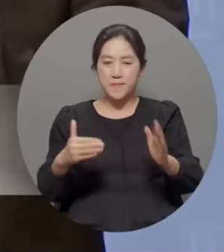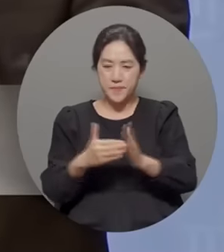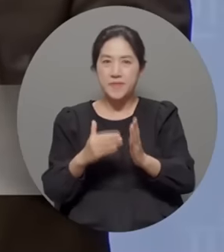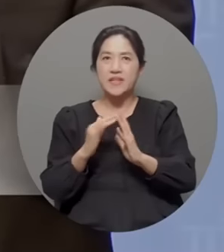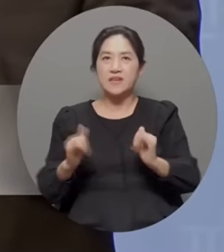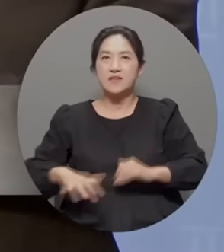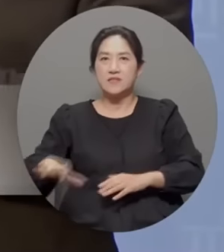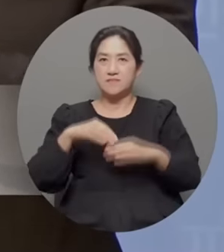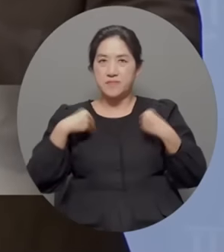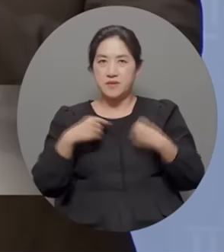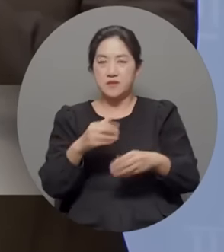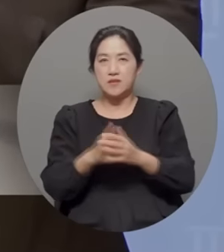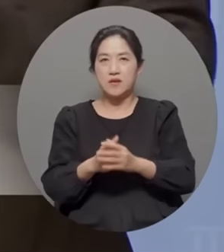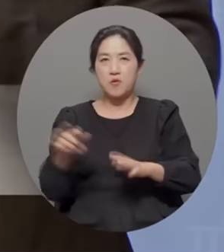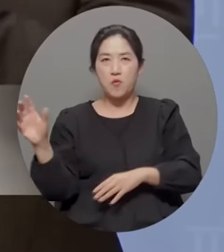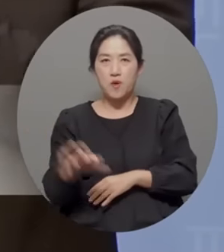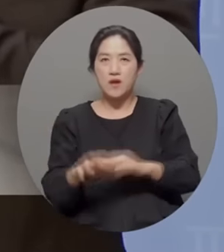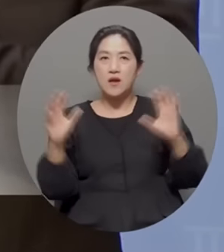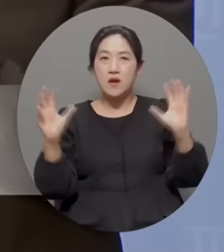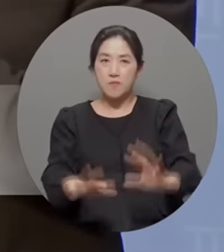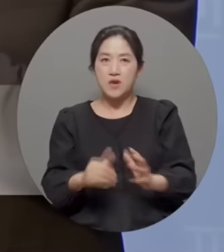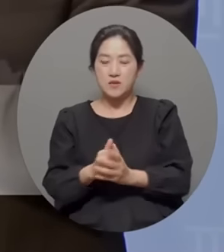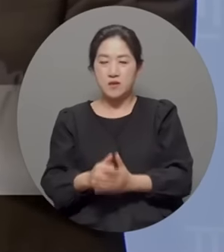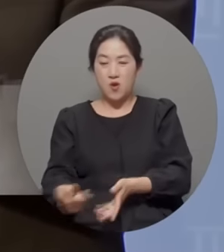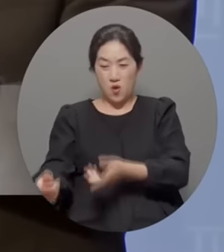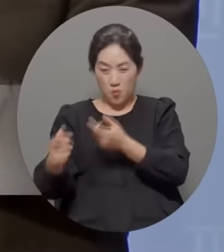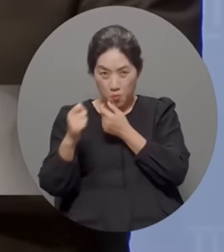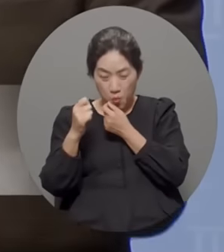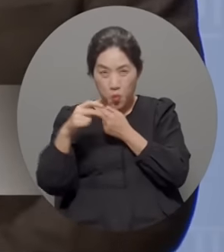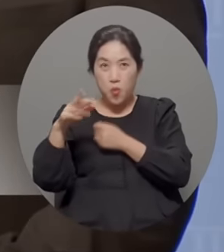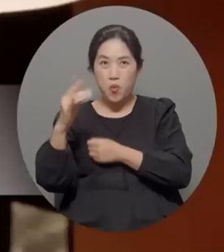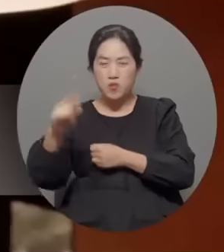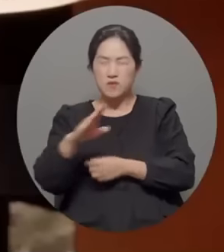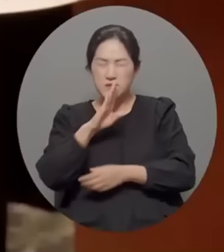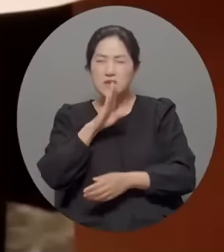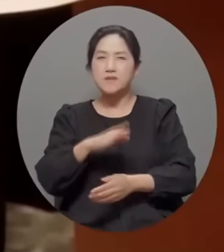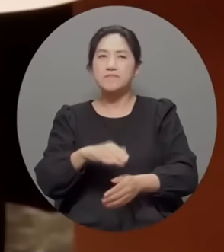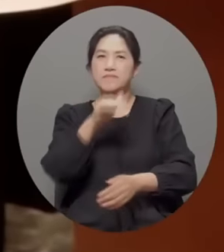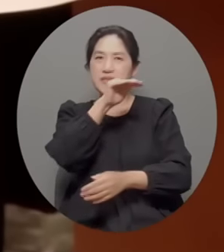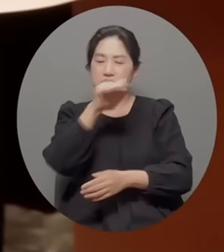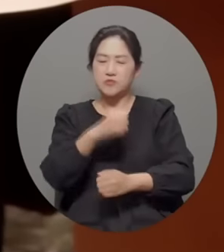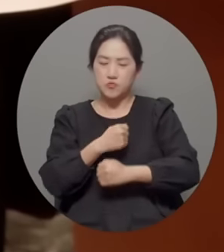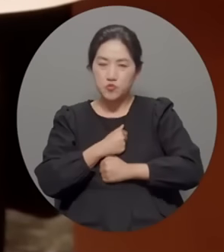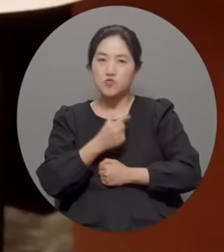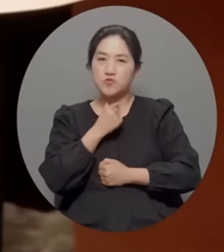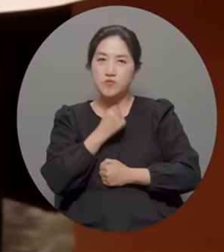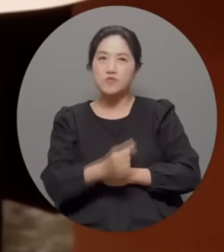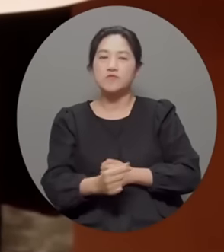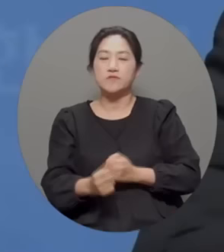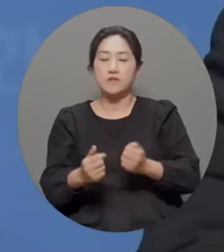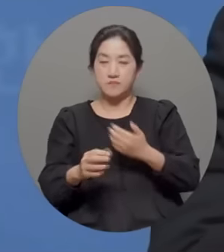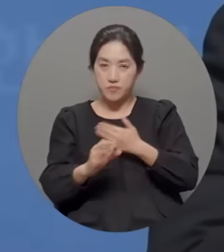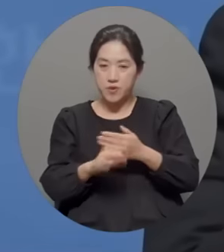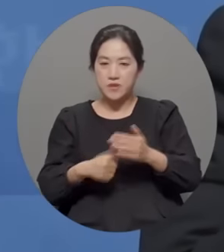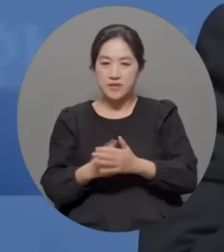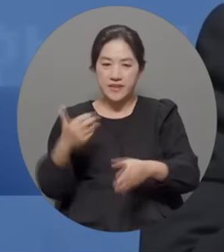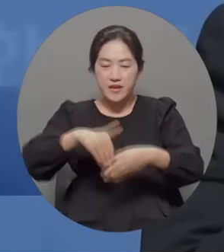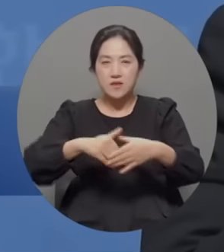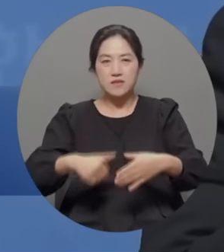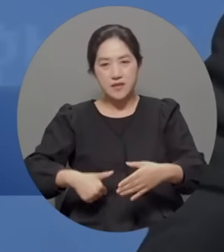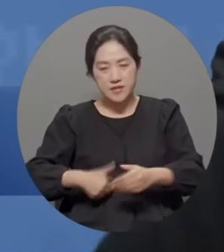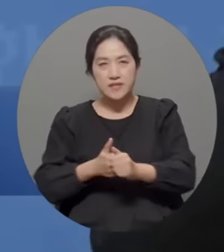향해 정말로 보수의 가치를 지킬 거라면 재의결 때 소신 투표를 해달라고 압박했습니다.